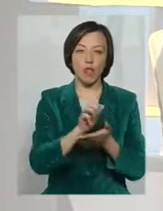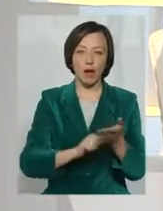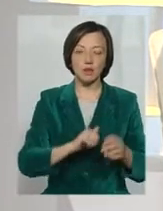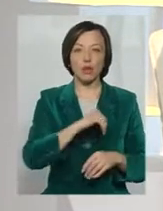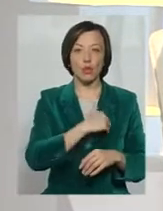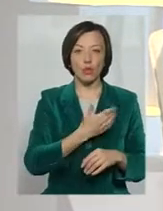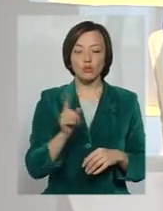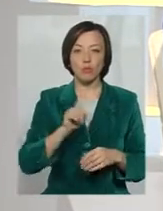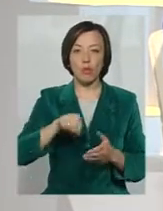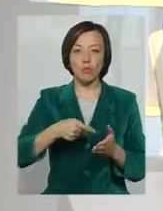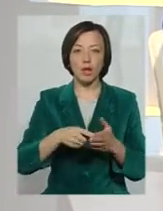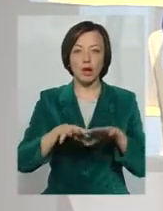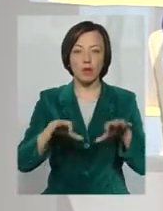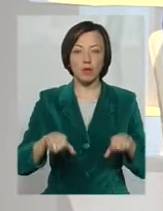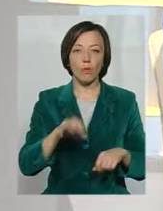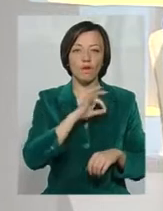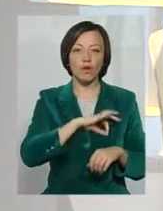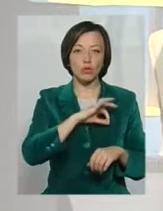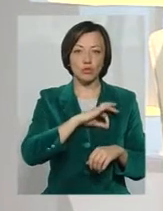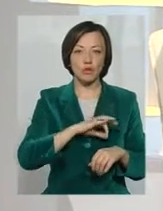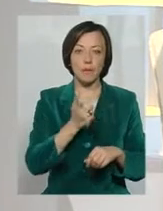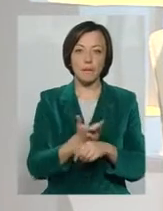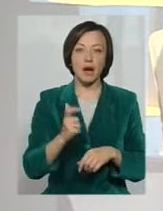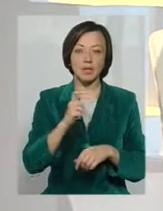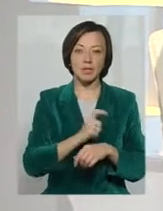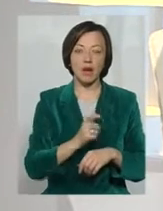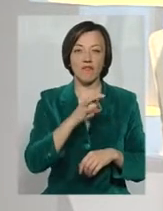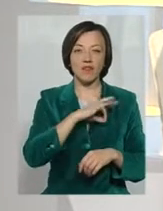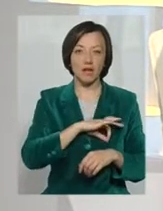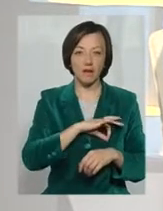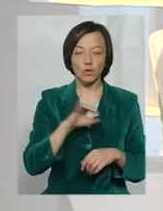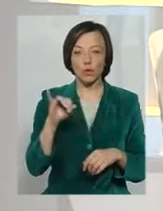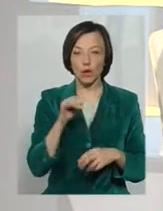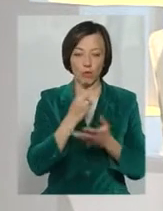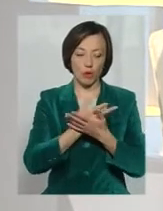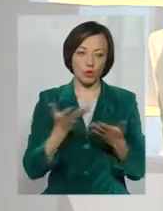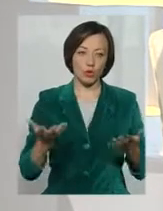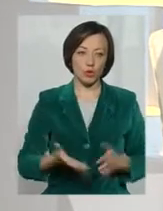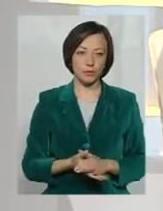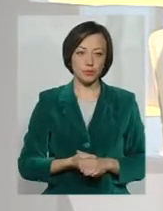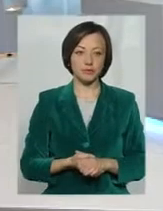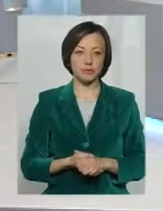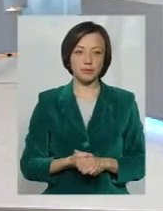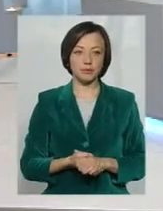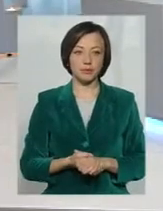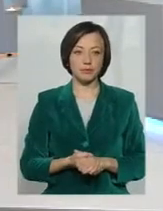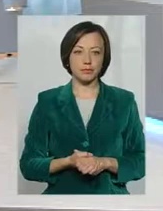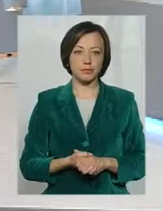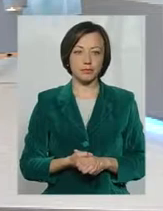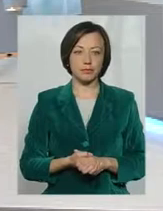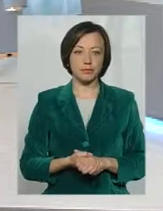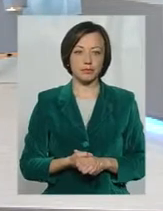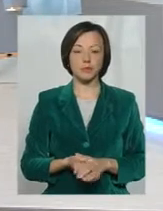щоб комунальне майно використовувалося максимально ефективно і прозоро? Так, власне, у нас сьогодні